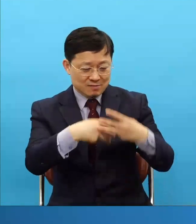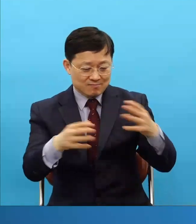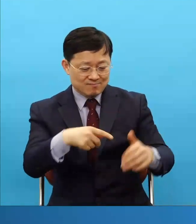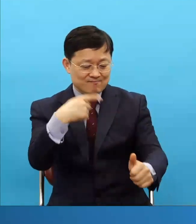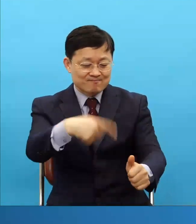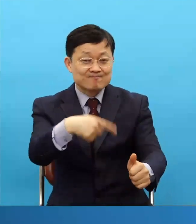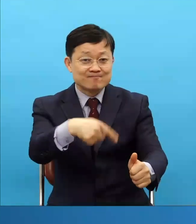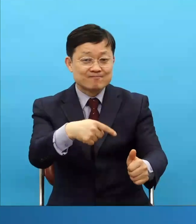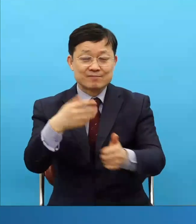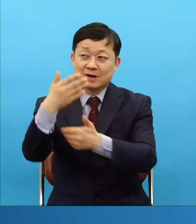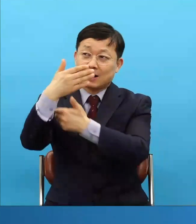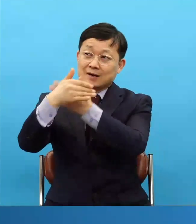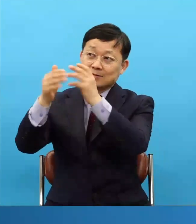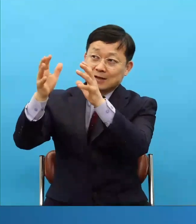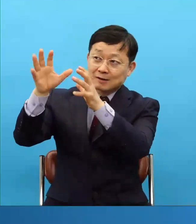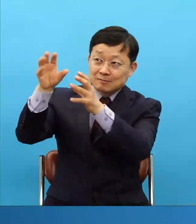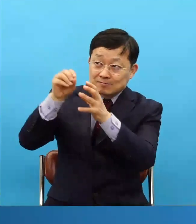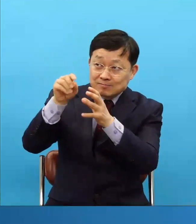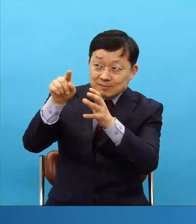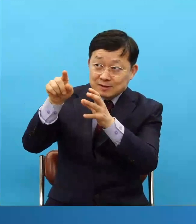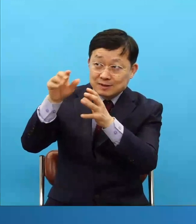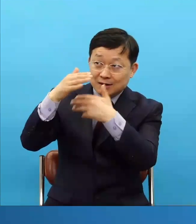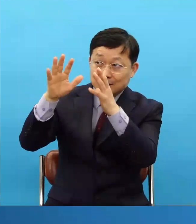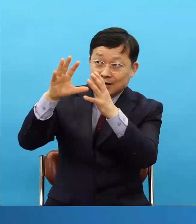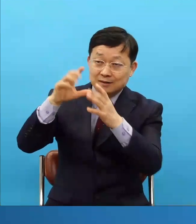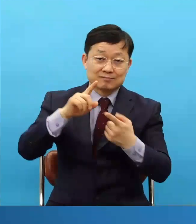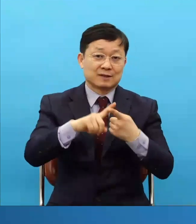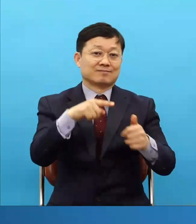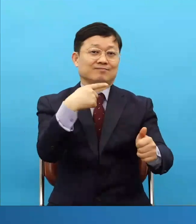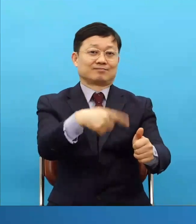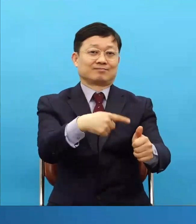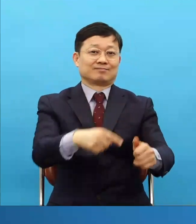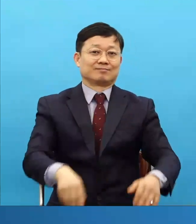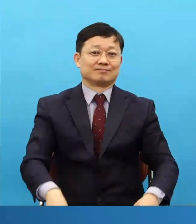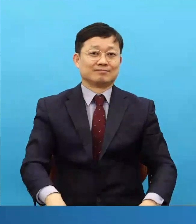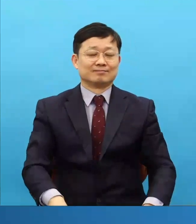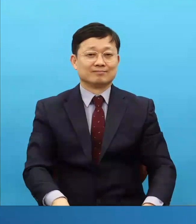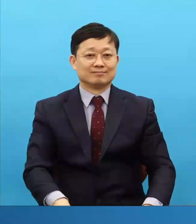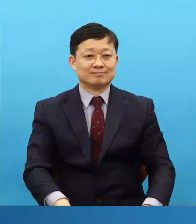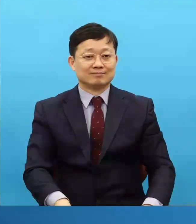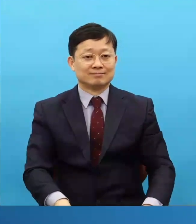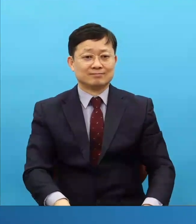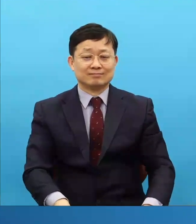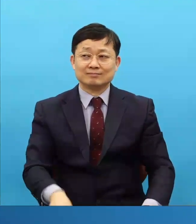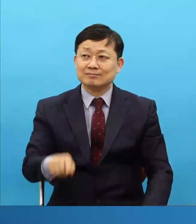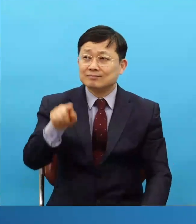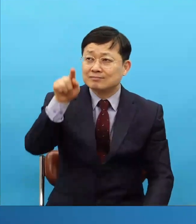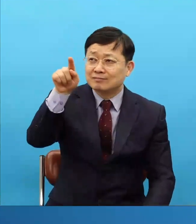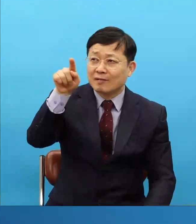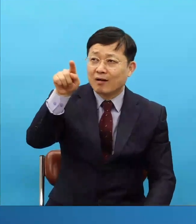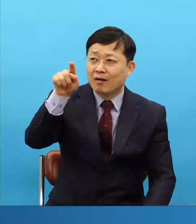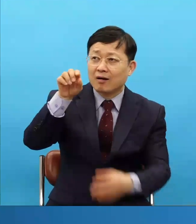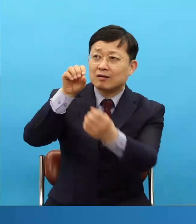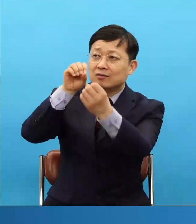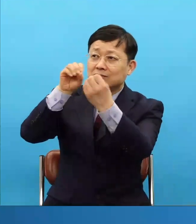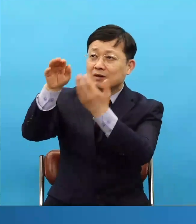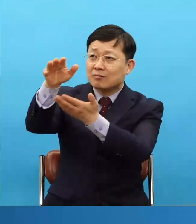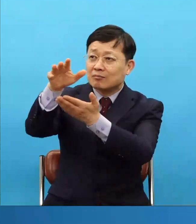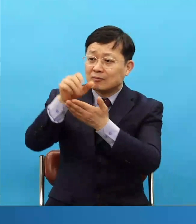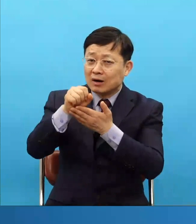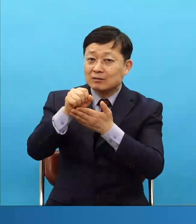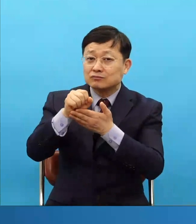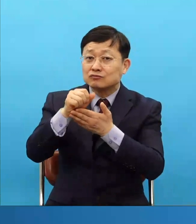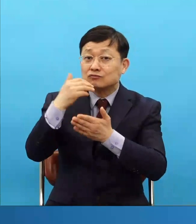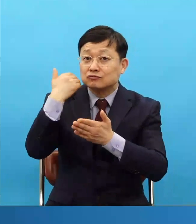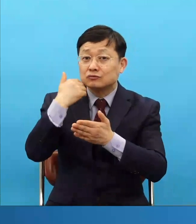하나님의 answers to prayer. 나라. God's 그게 kingdom. 응답입니다. That is the answer. 여기에 이 응답 받을 주역이 여러분입니다. And you